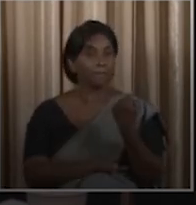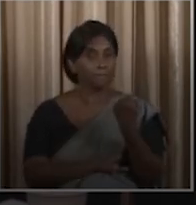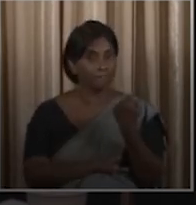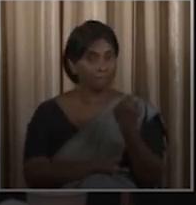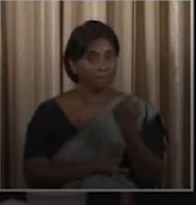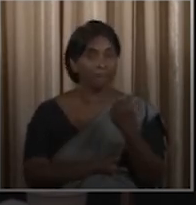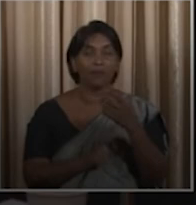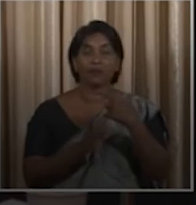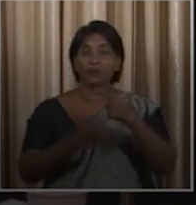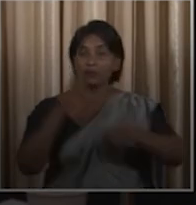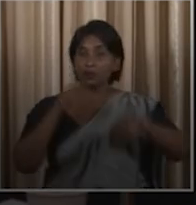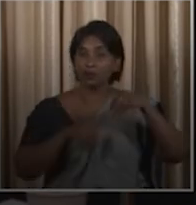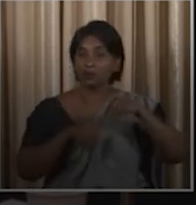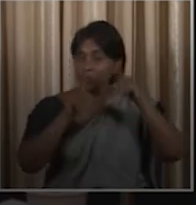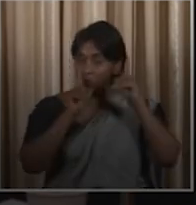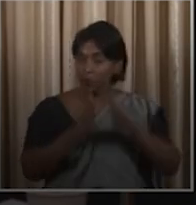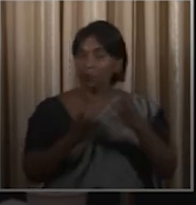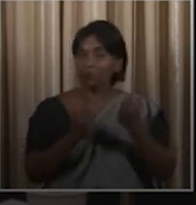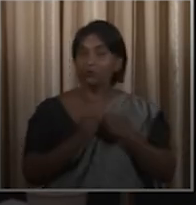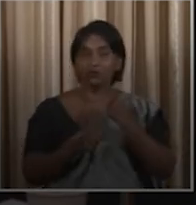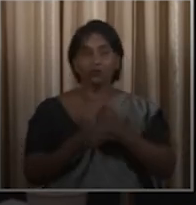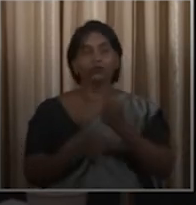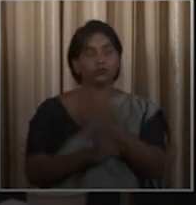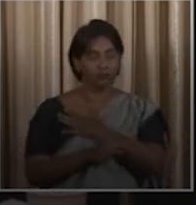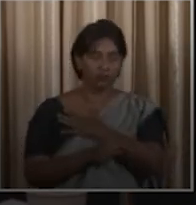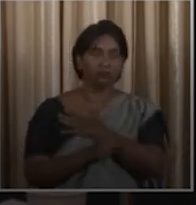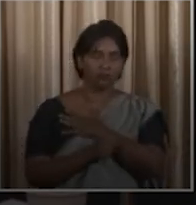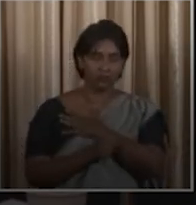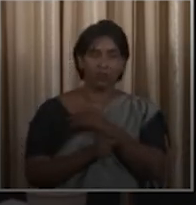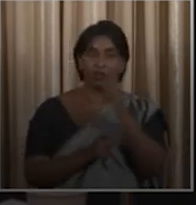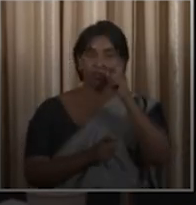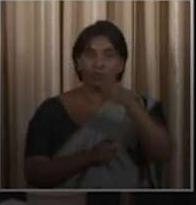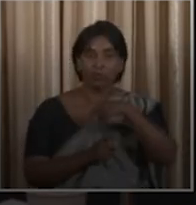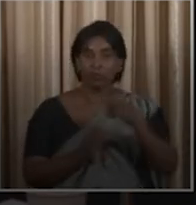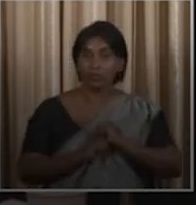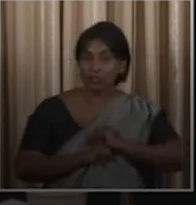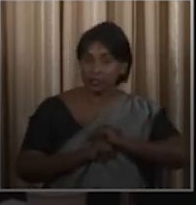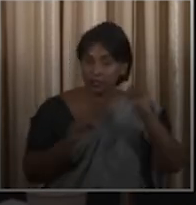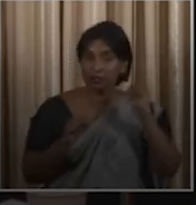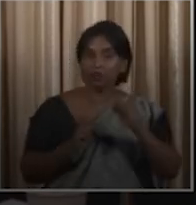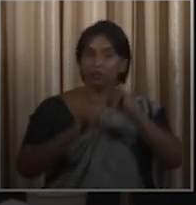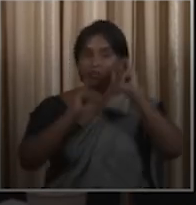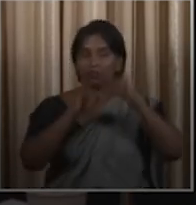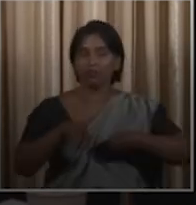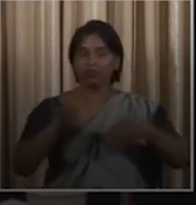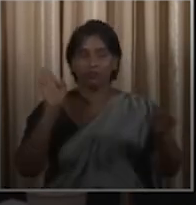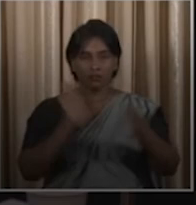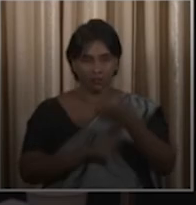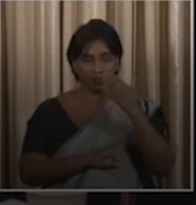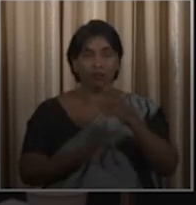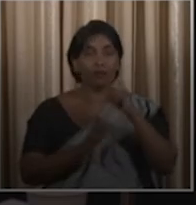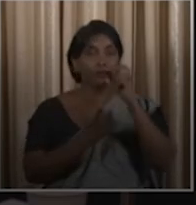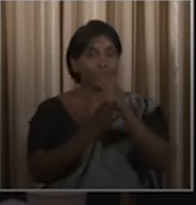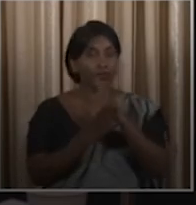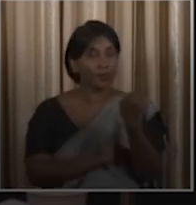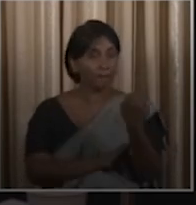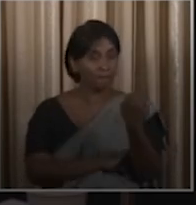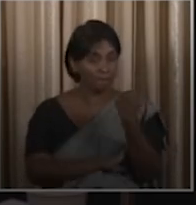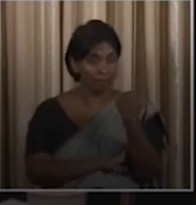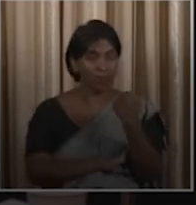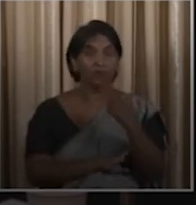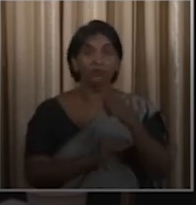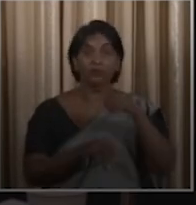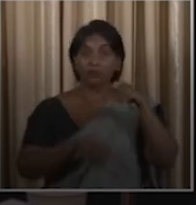තිබුණා ගෝඨාභය රාජපක්ෂට. ජනතාවගේ නැගිටීම හරහා දාල යන්න සිද්ධ වුණා. විවස්ථාවෙන් බලතල ජනවරමකින් ලැබිලා තිබුණා